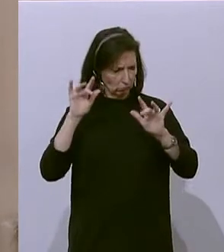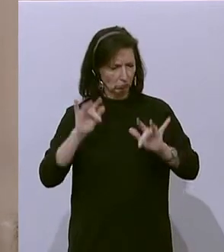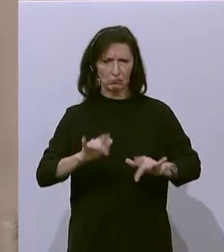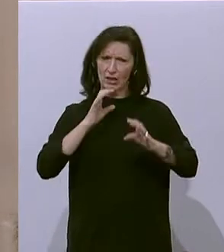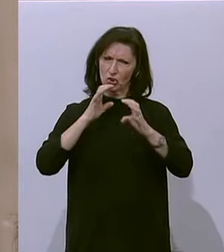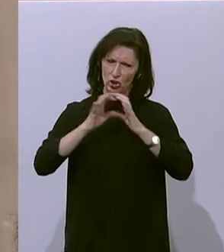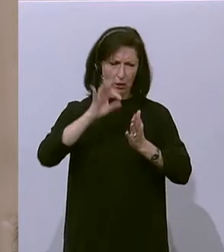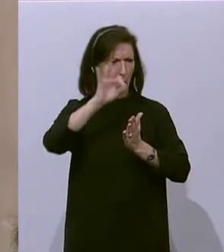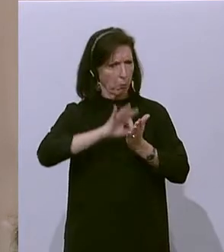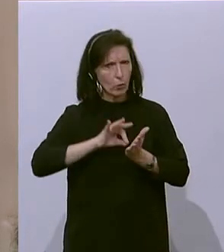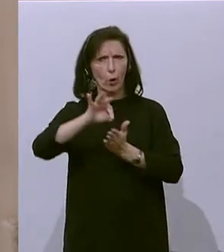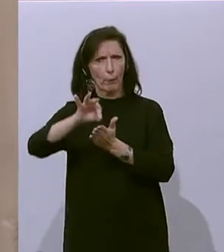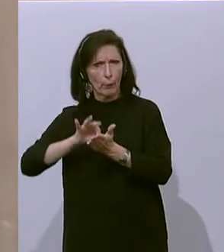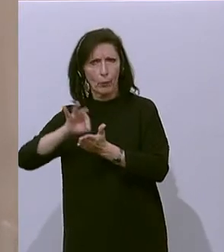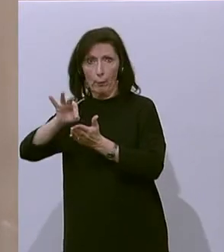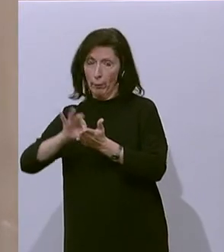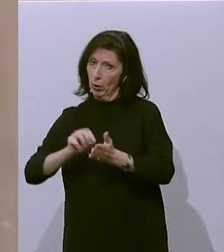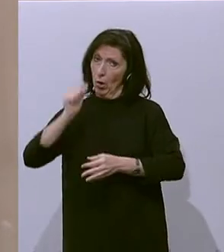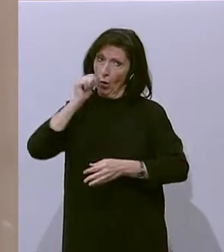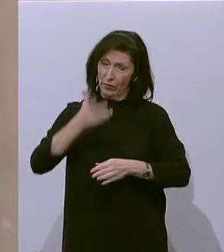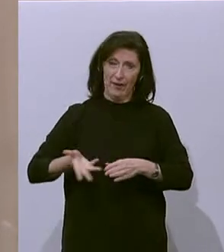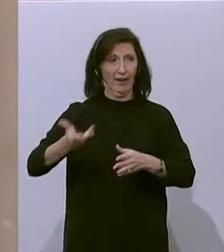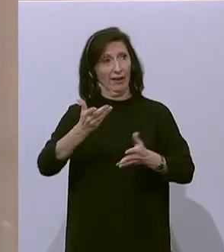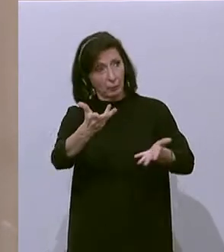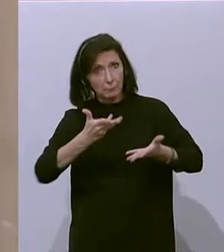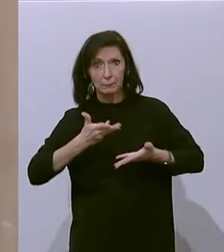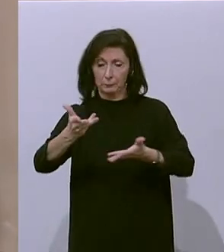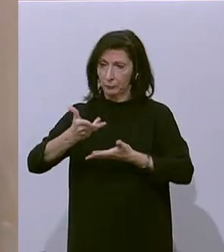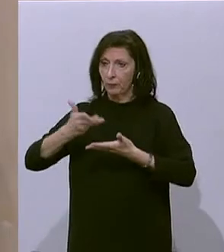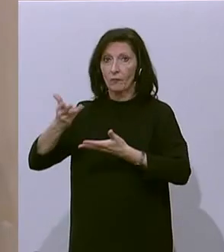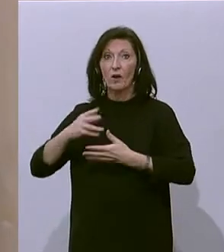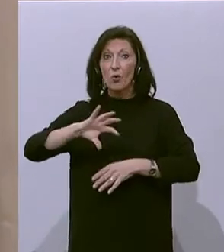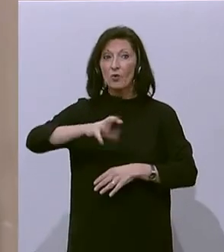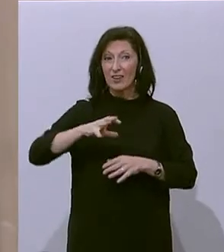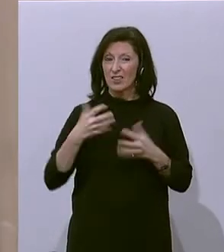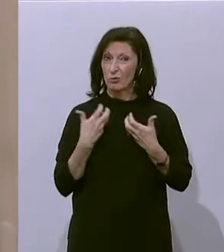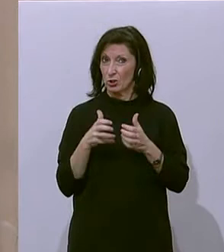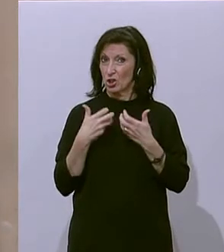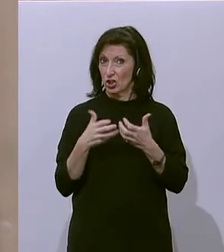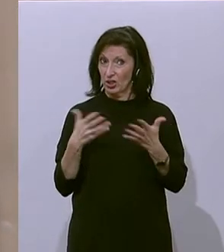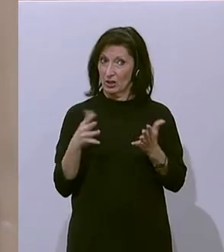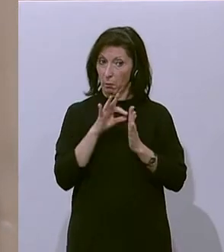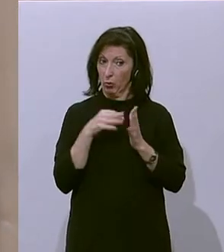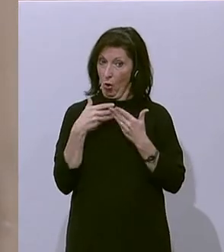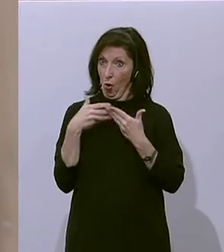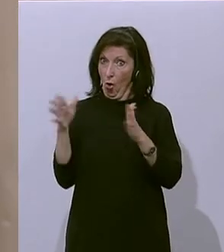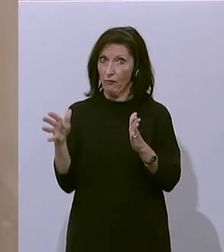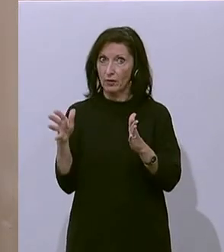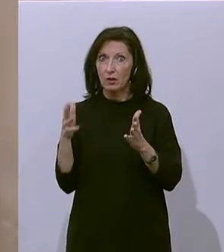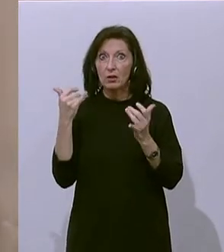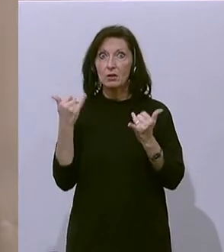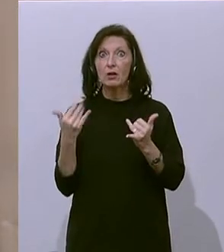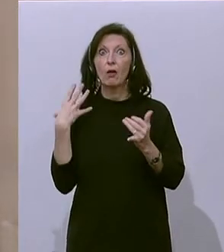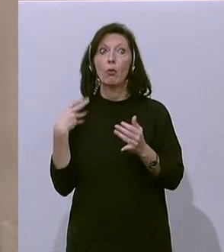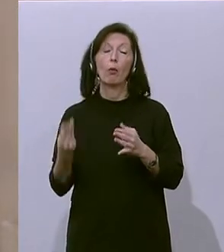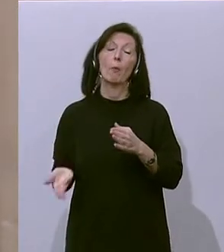und jeden Tag werden sie mehr. Und die veröffentlichten Protokolle in der Casinos-Affäre gehen jetzt sogar noch einen Schritt